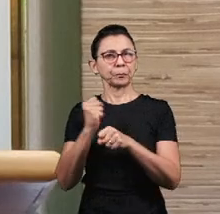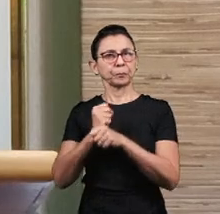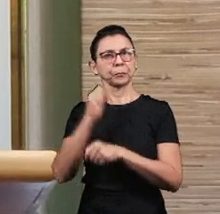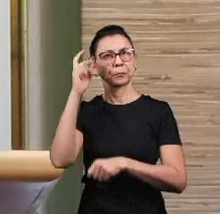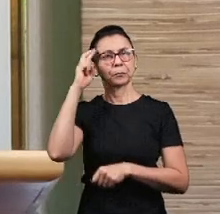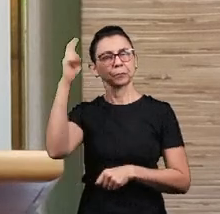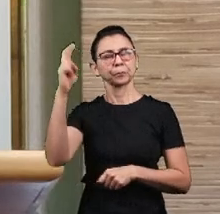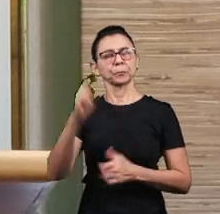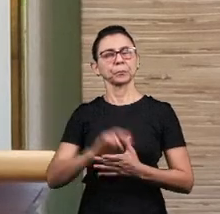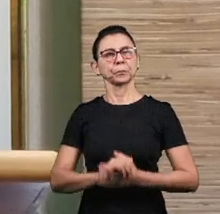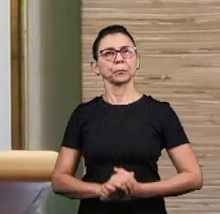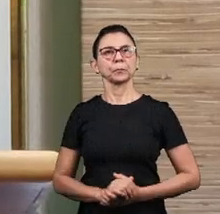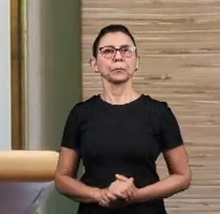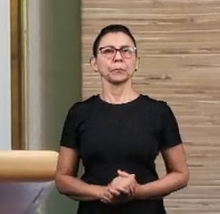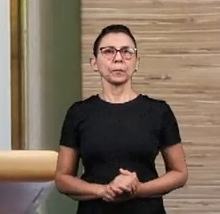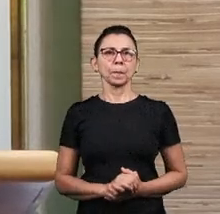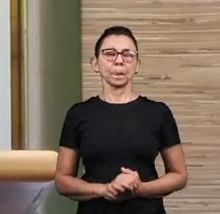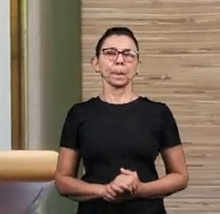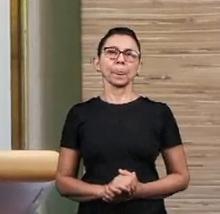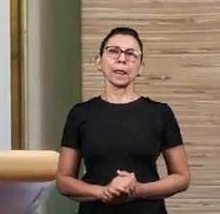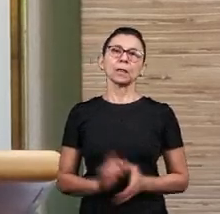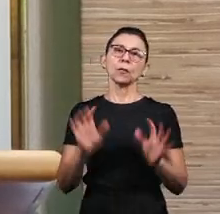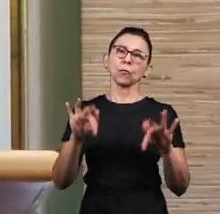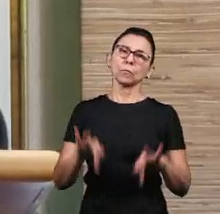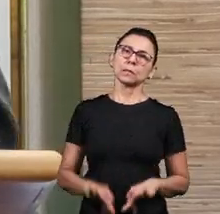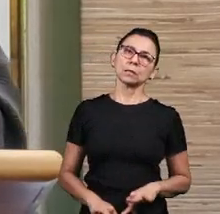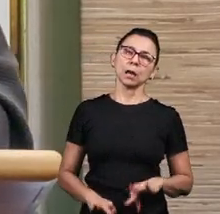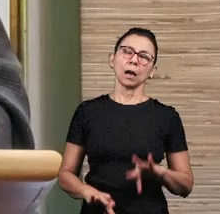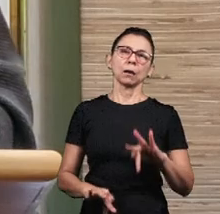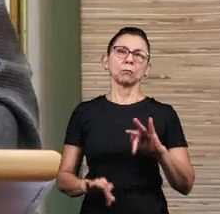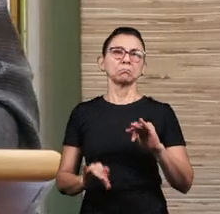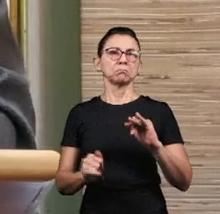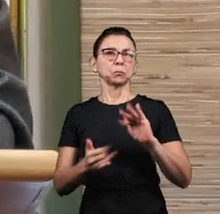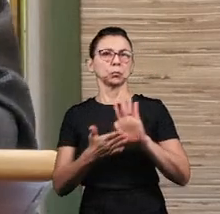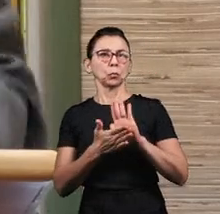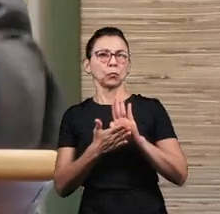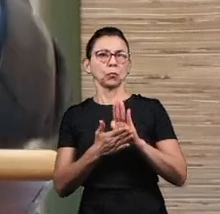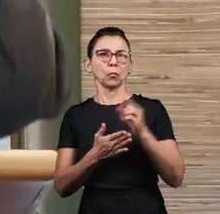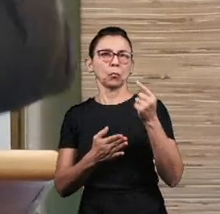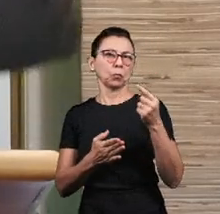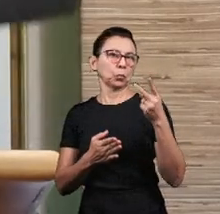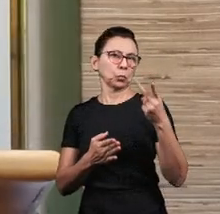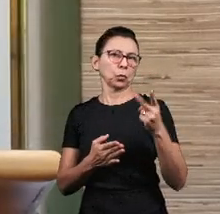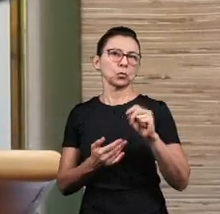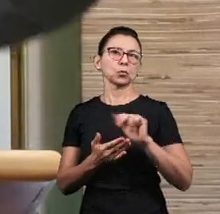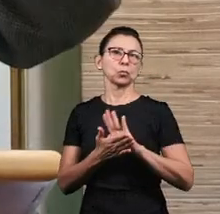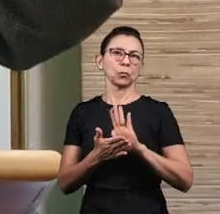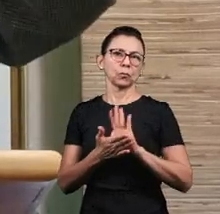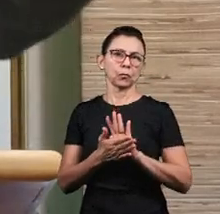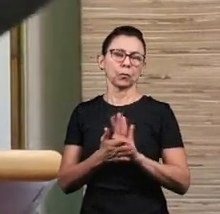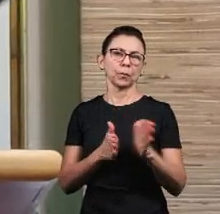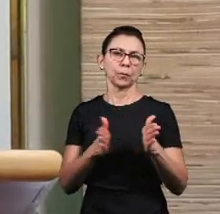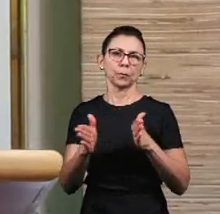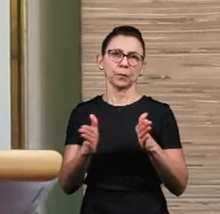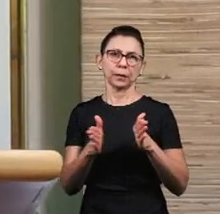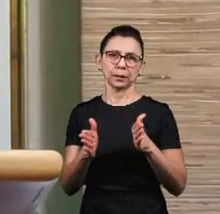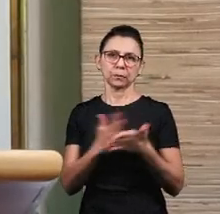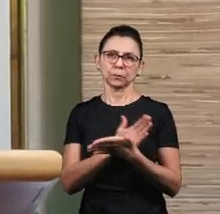attendre avec nos louanges aux deux le temps que nous allons